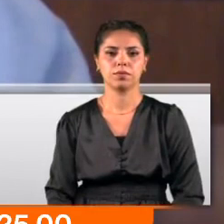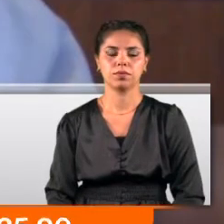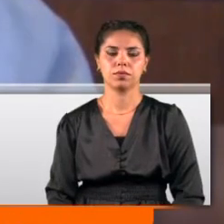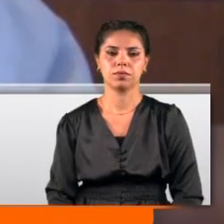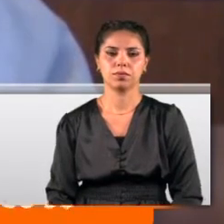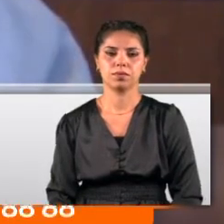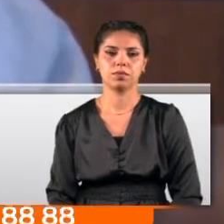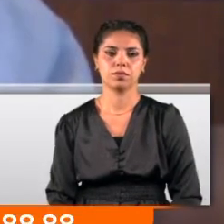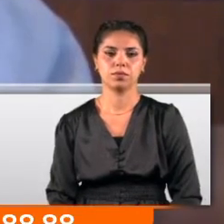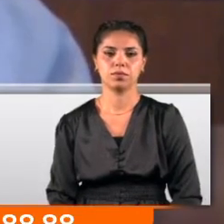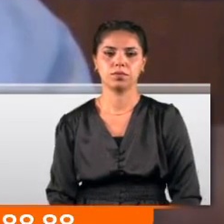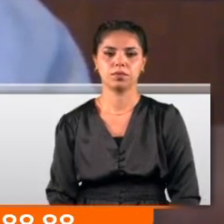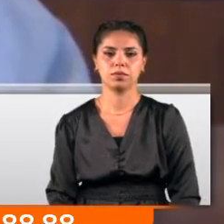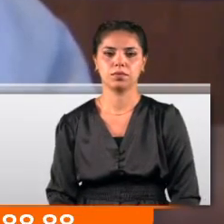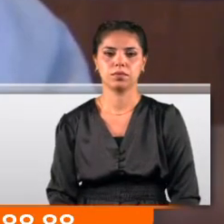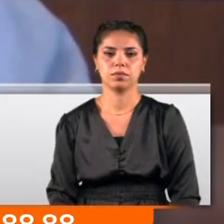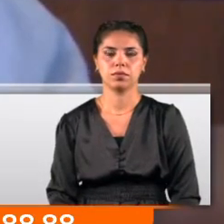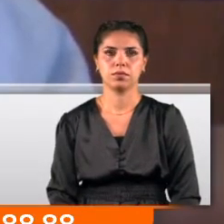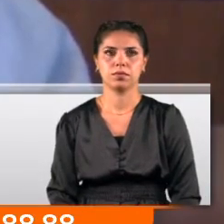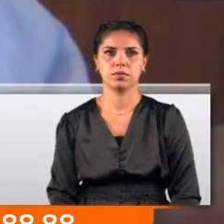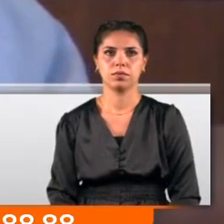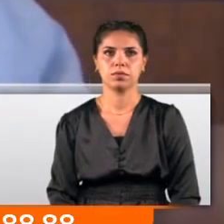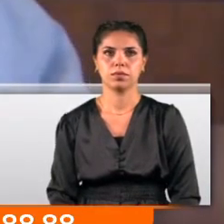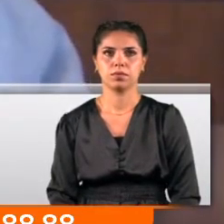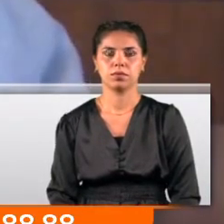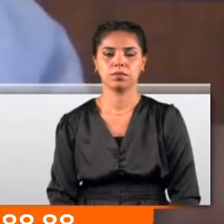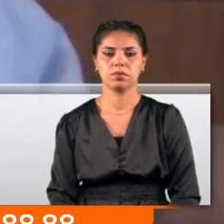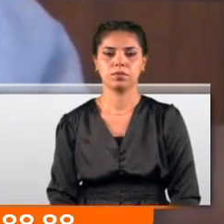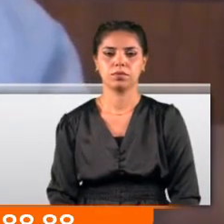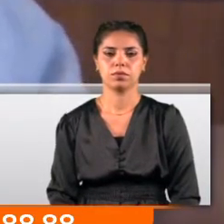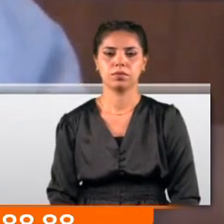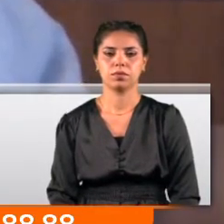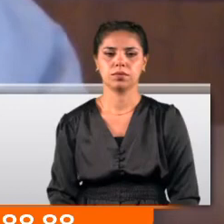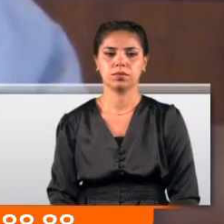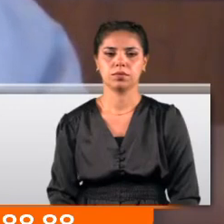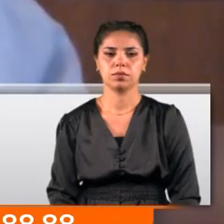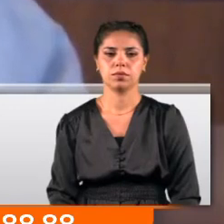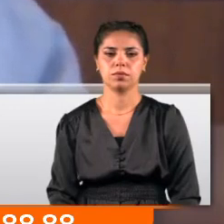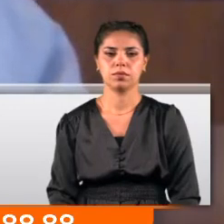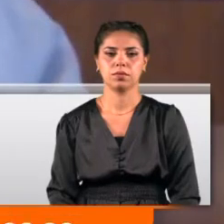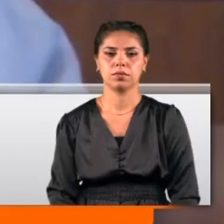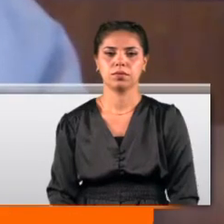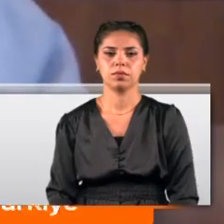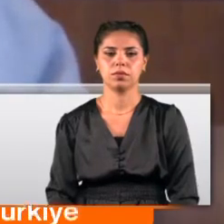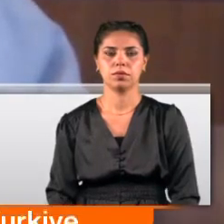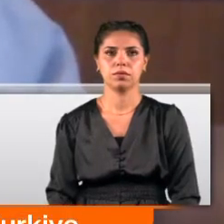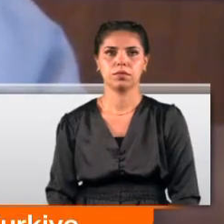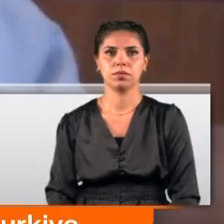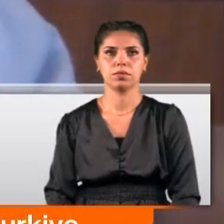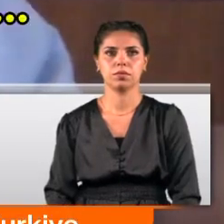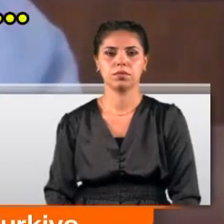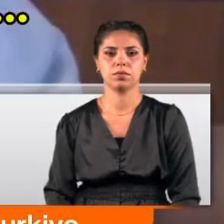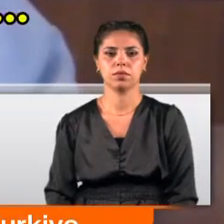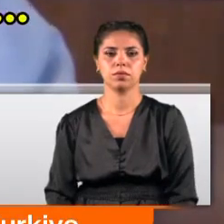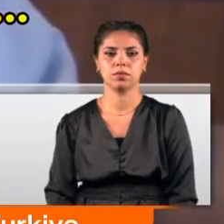çim sulama içme suyuyla. Bunlar kötü olanlar. İçme suyu olmayan, işte yağmur yağdığında topladığınız, hasar ettiğiniz